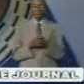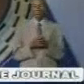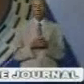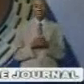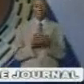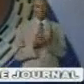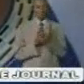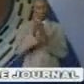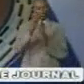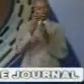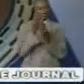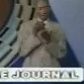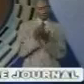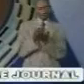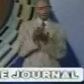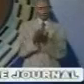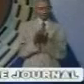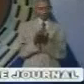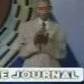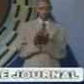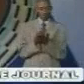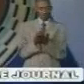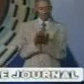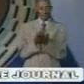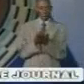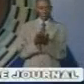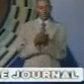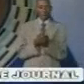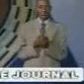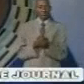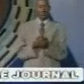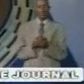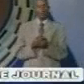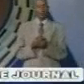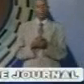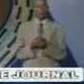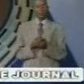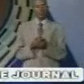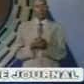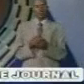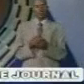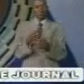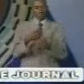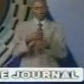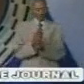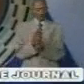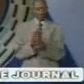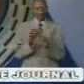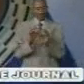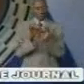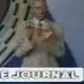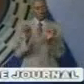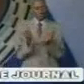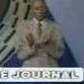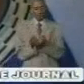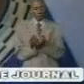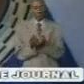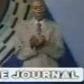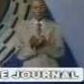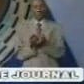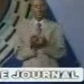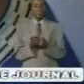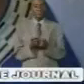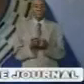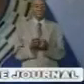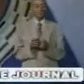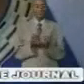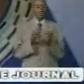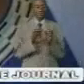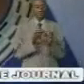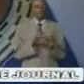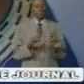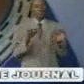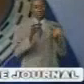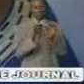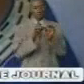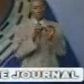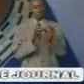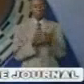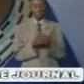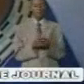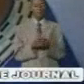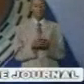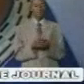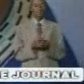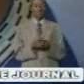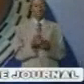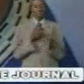développement économique, quant à créer les entreprises, le secteur privé est très important. Nous pensons que la